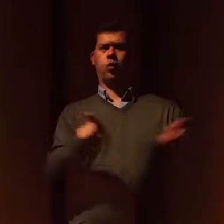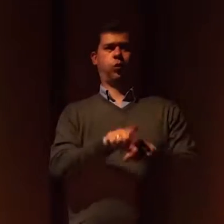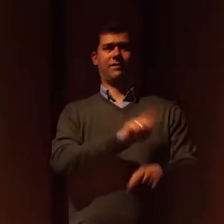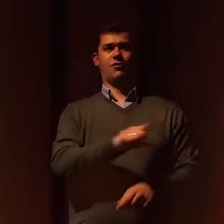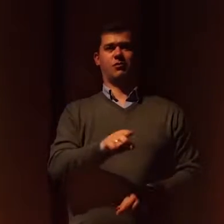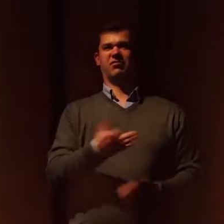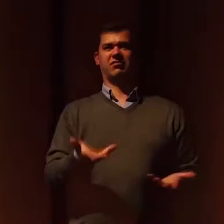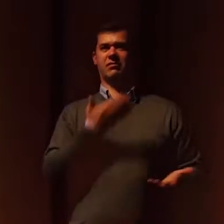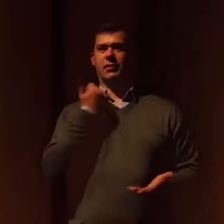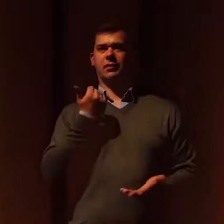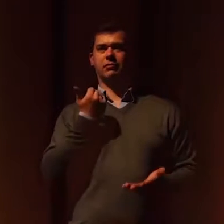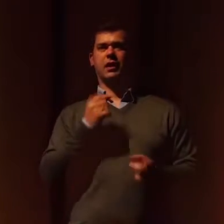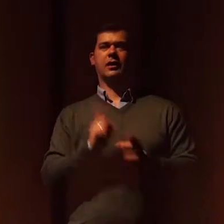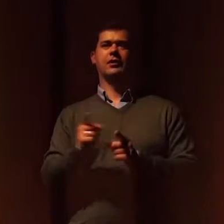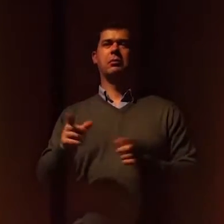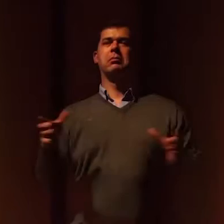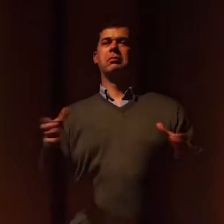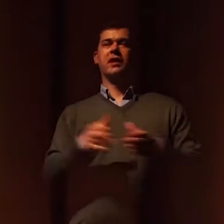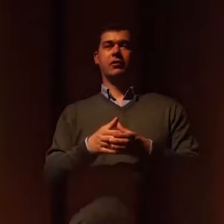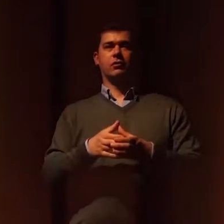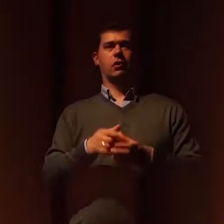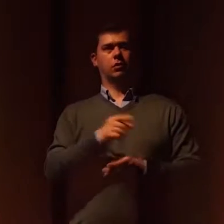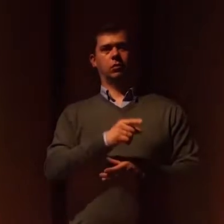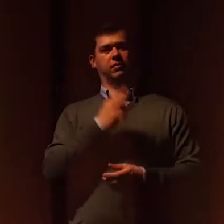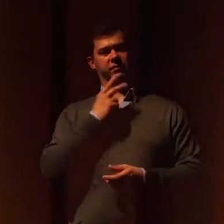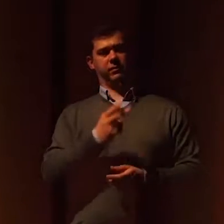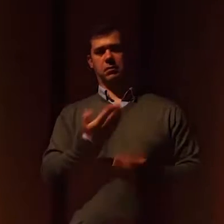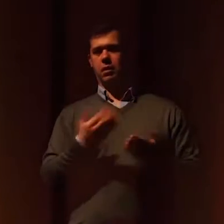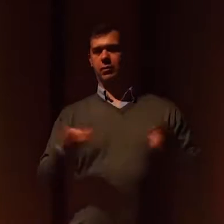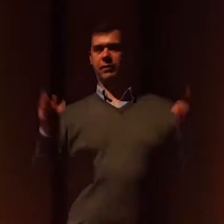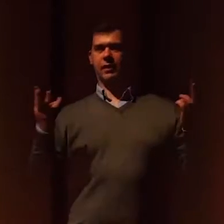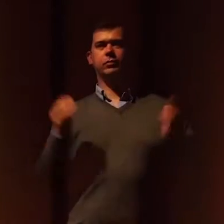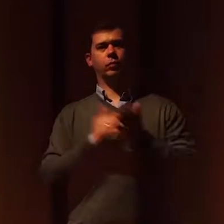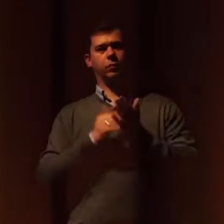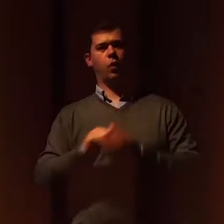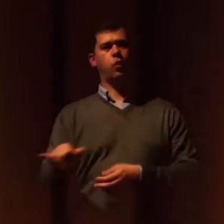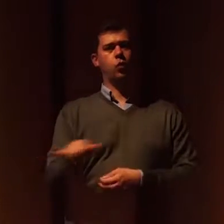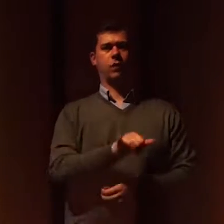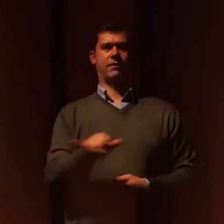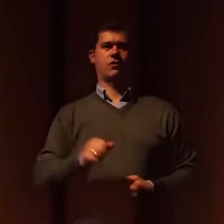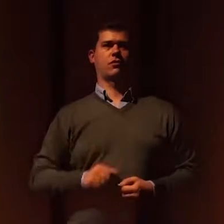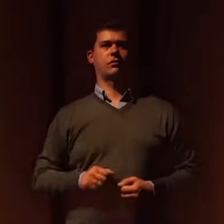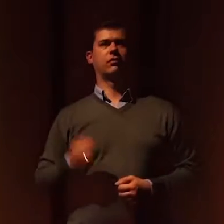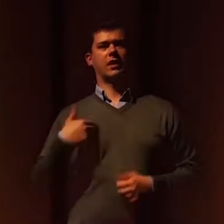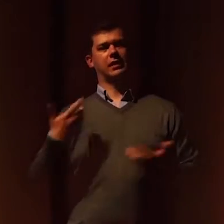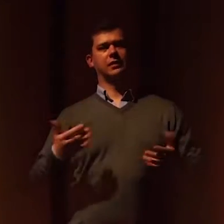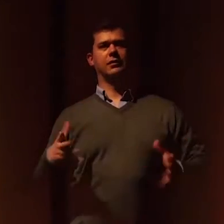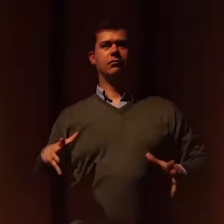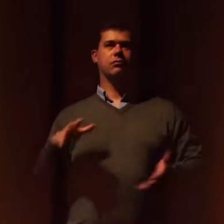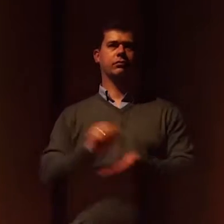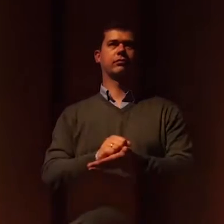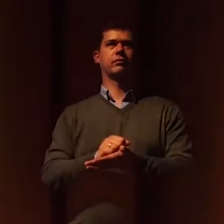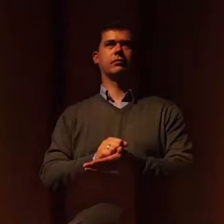czasami zwłaszcza w przypadku właśnie mniejszości to jest perspektywa niesłychanie ważna d Ja się starałam zajmować